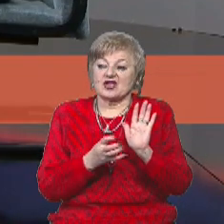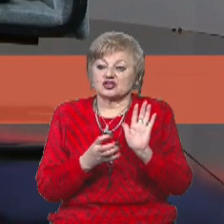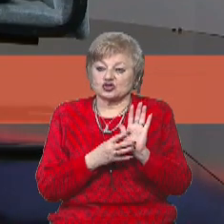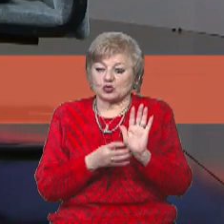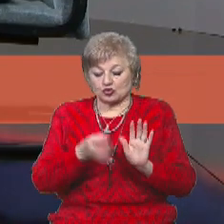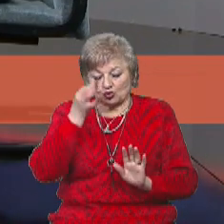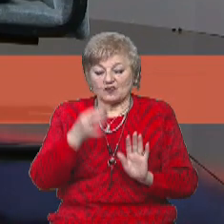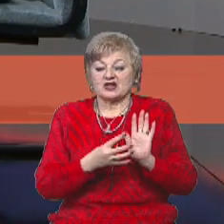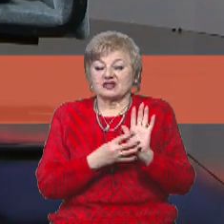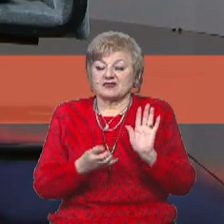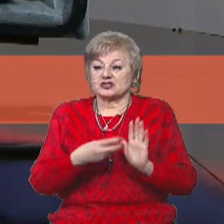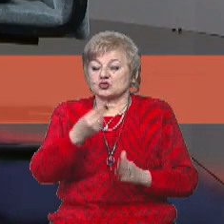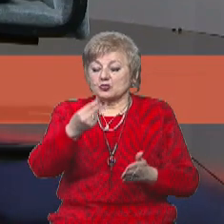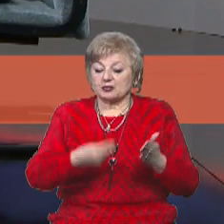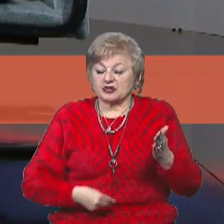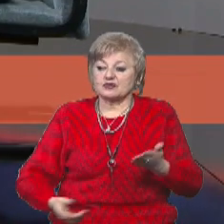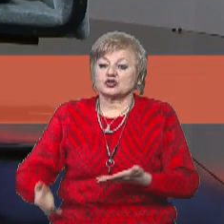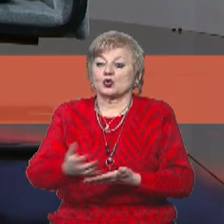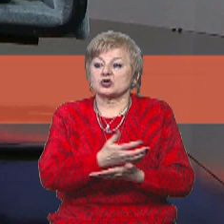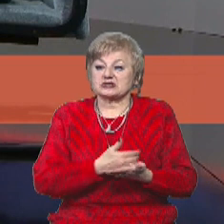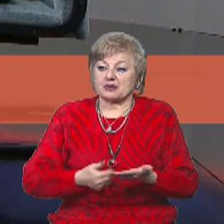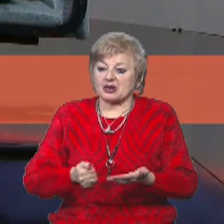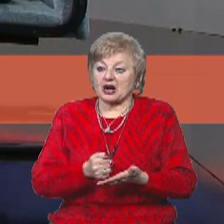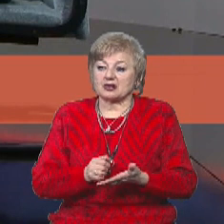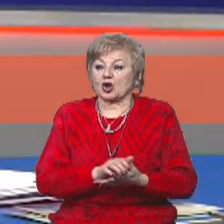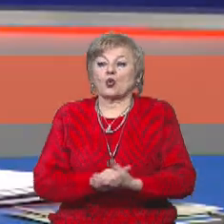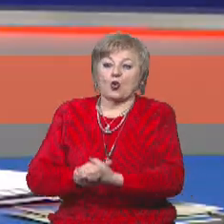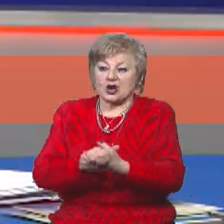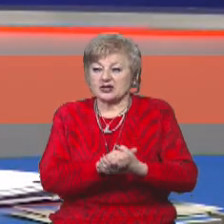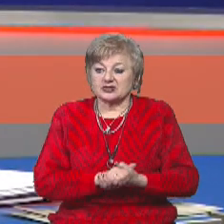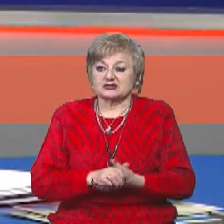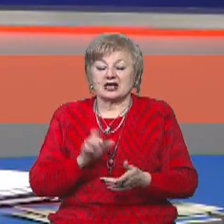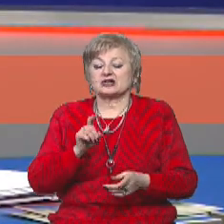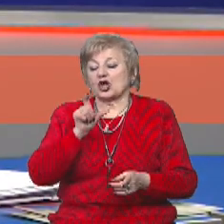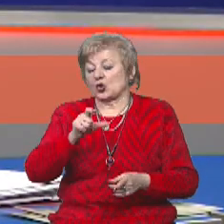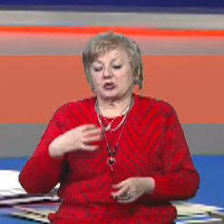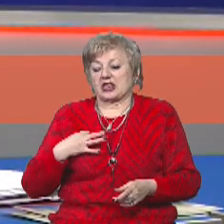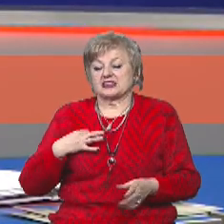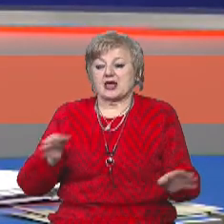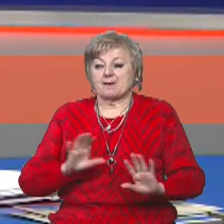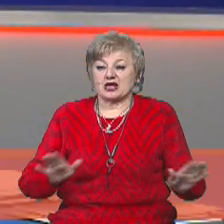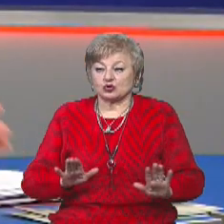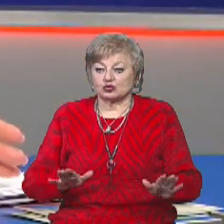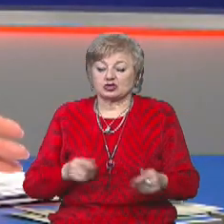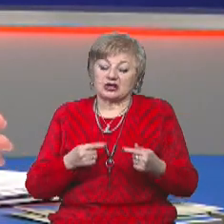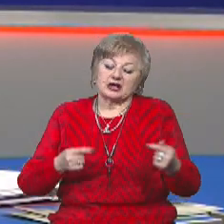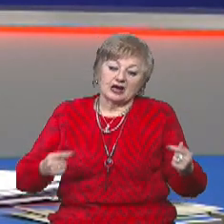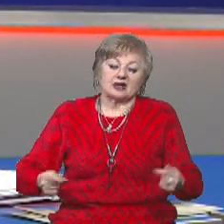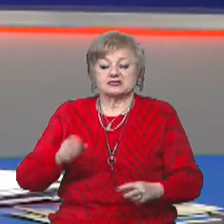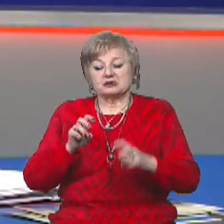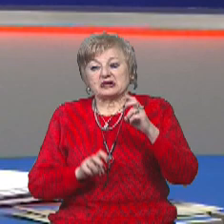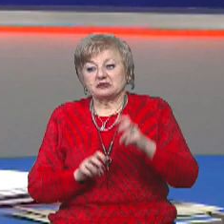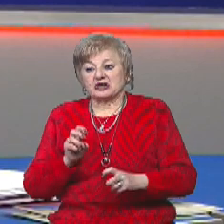рівно 900 підписів, які ми збирали екокоаліція. Екокоаліція – це не байдужі люди, запоріжці. Всі дуже різні, і